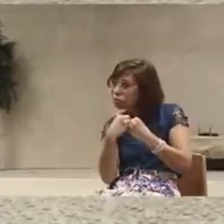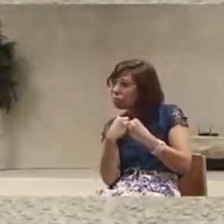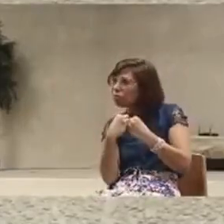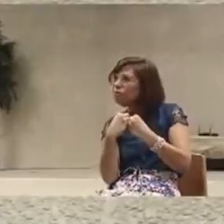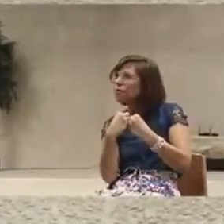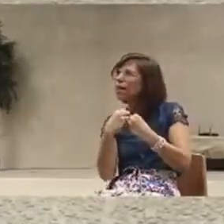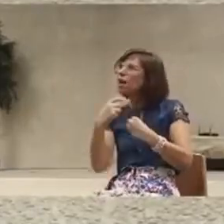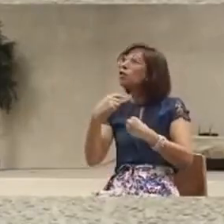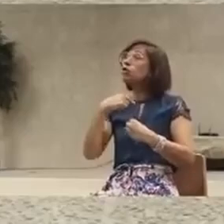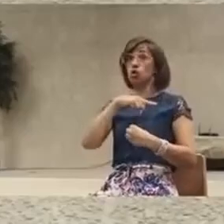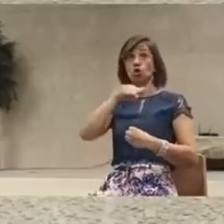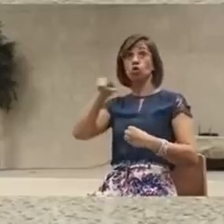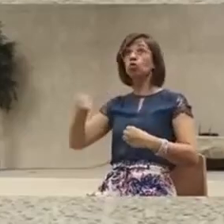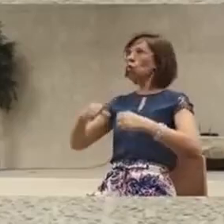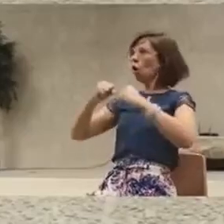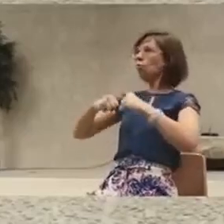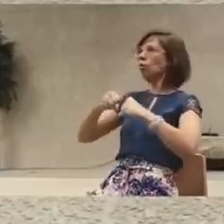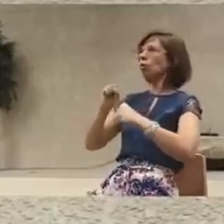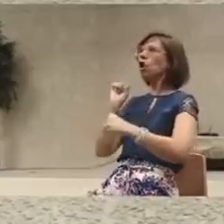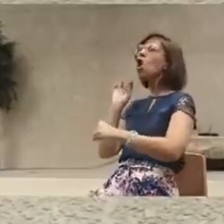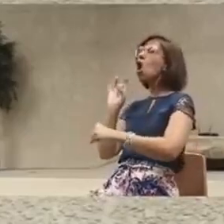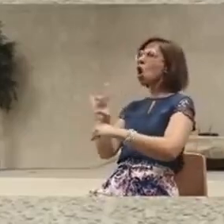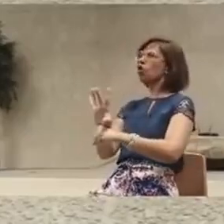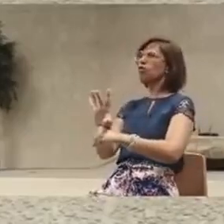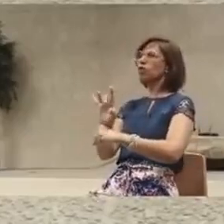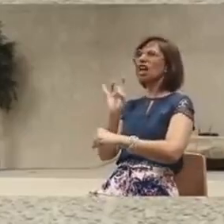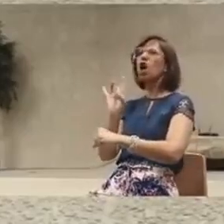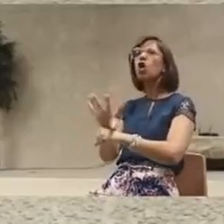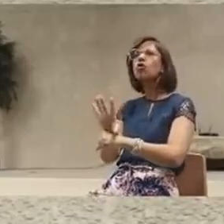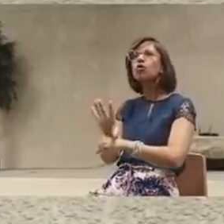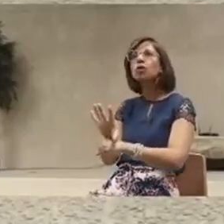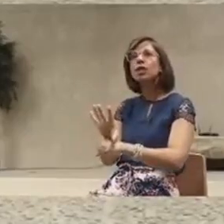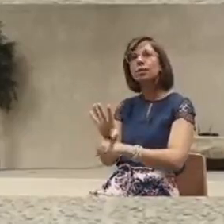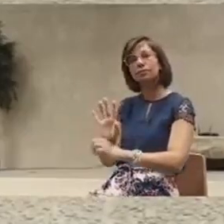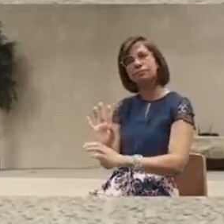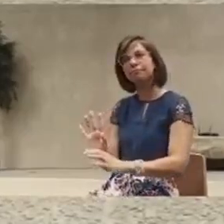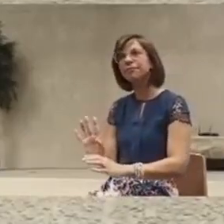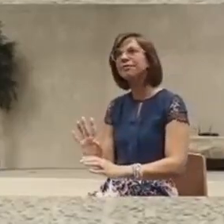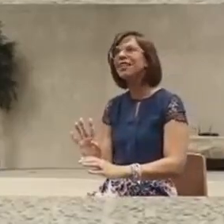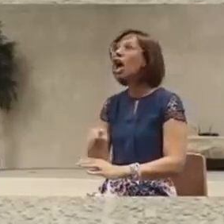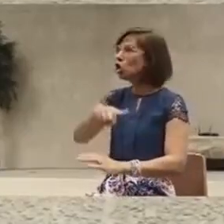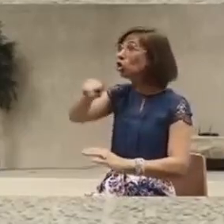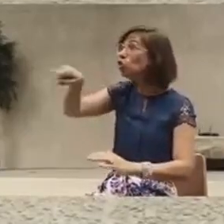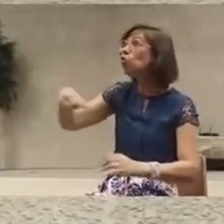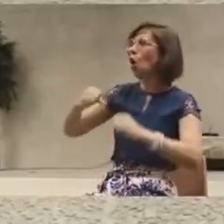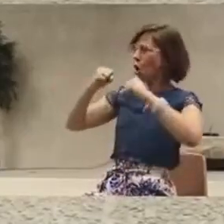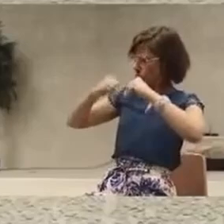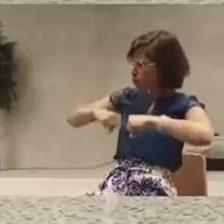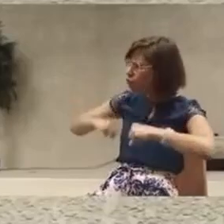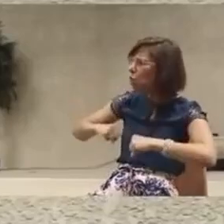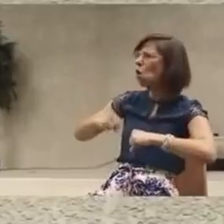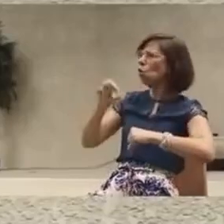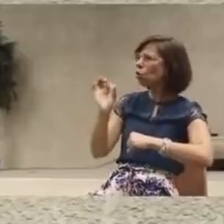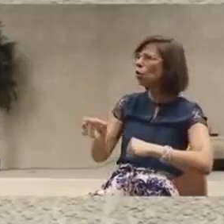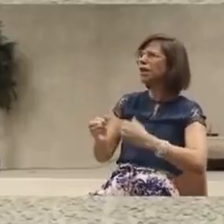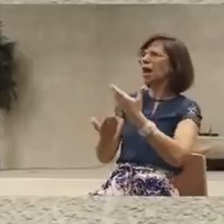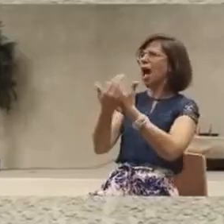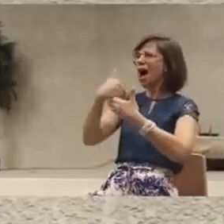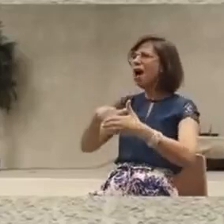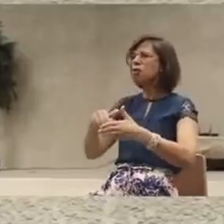Mais te concernant, il faut que tu saches que désormais, tu as la capacité en